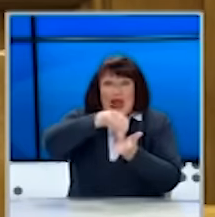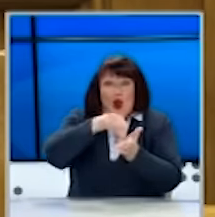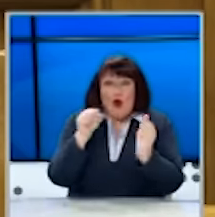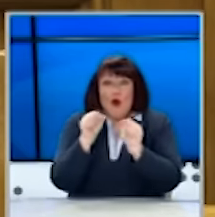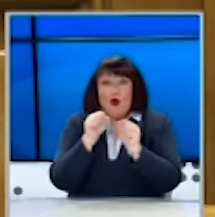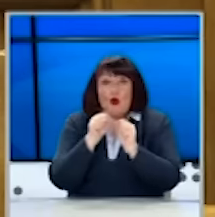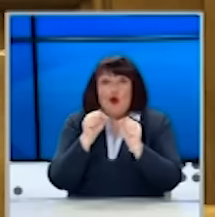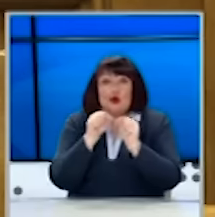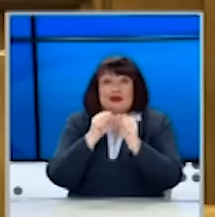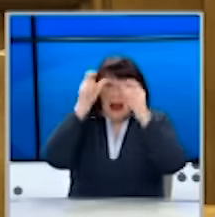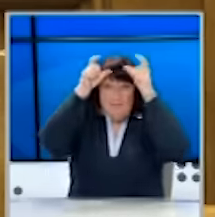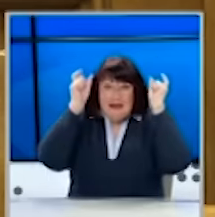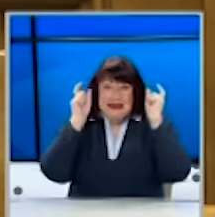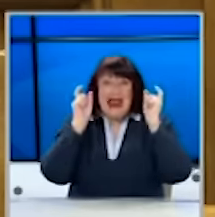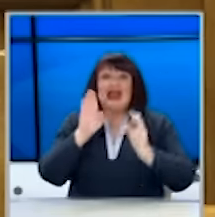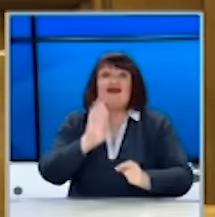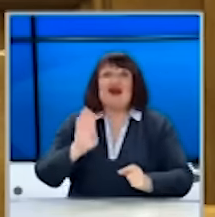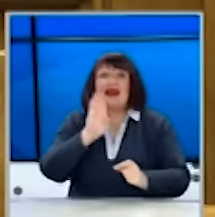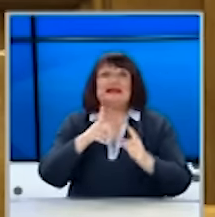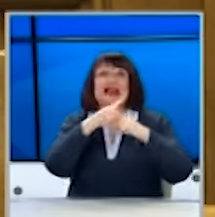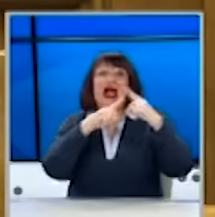στην Πεντέλη, στα Βρυλίσια, στο